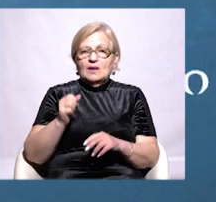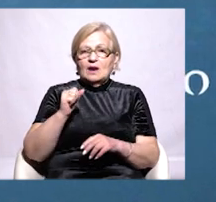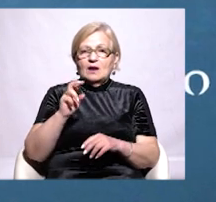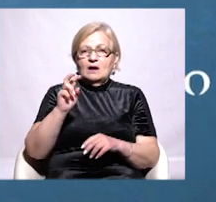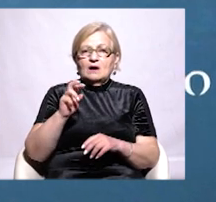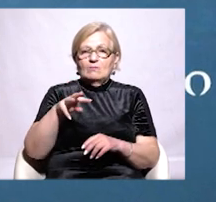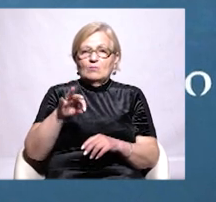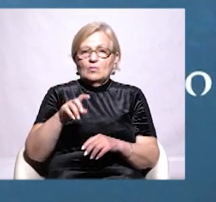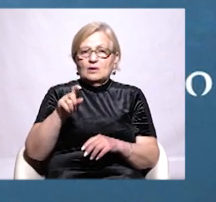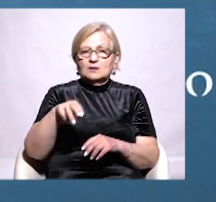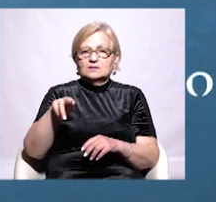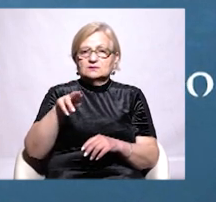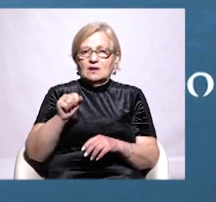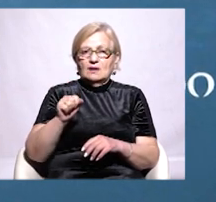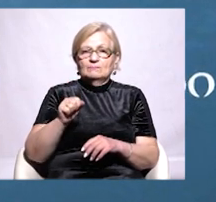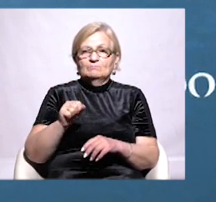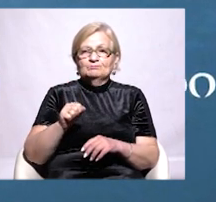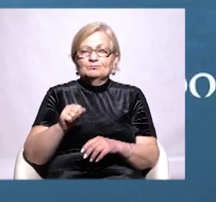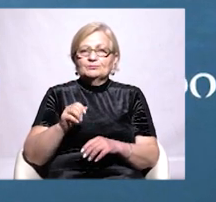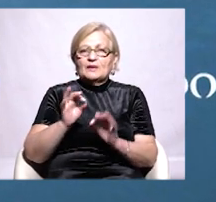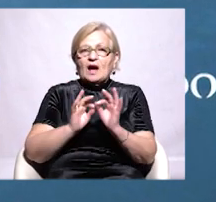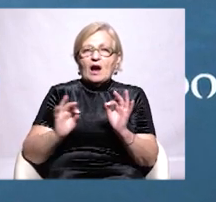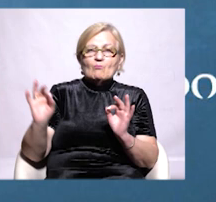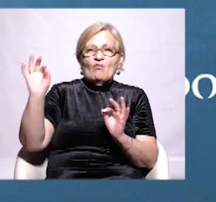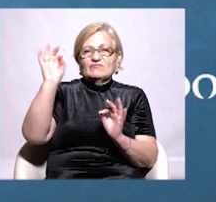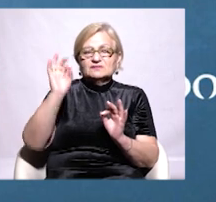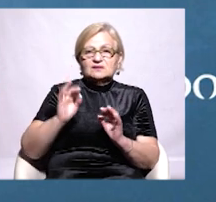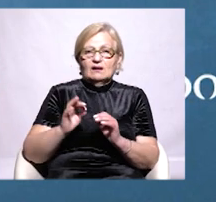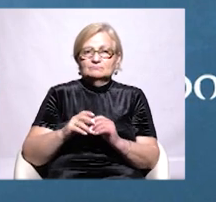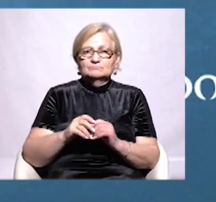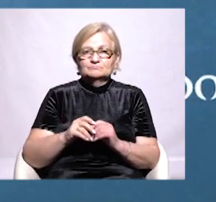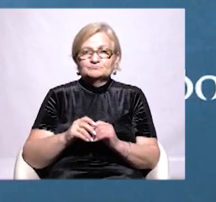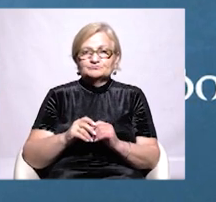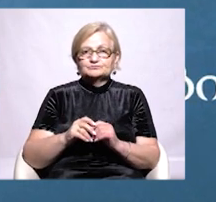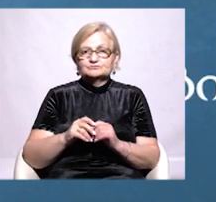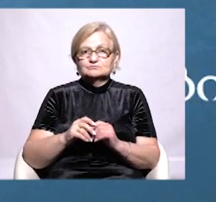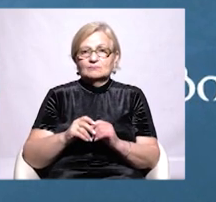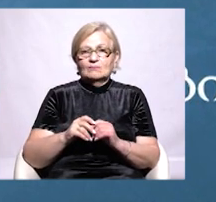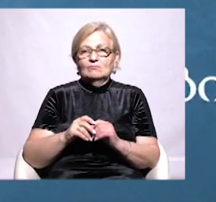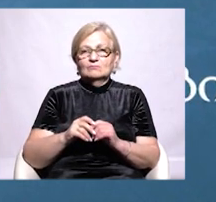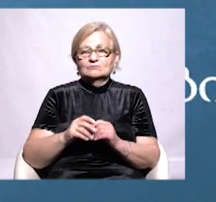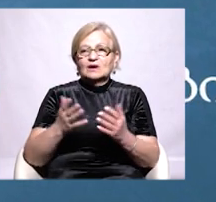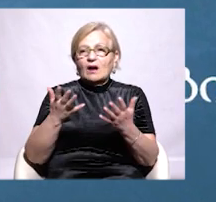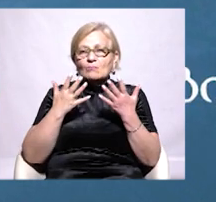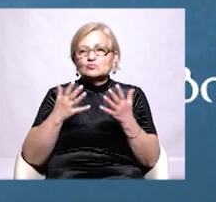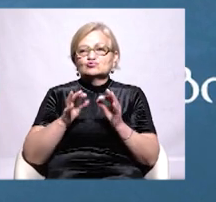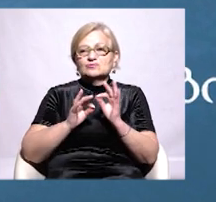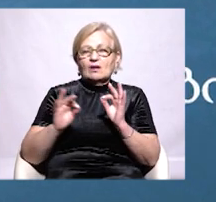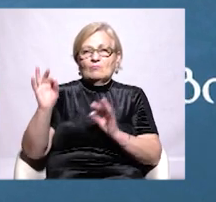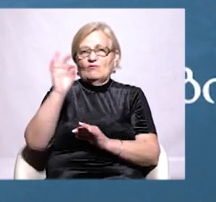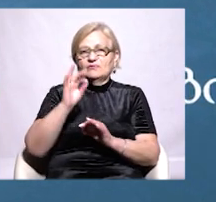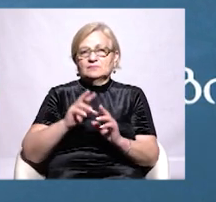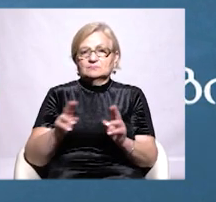აღმოხდა, აღმოხდა, მაგალითად მთვარე ლექსში არ არის ასე, მაგრამ აღმოხდა ნიშნავს გამოჩნდა,